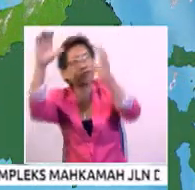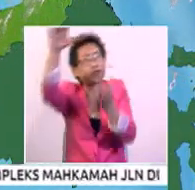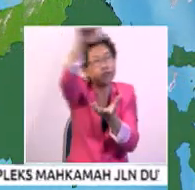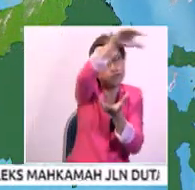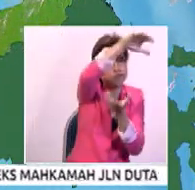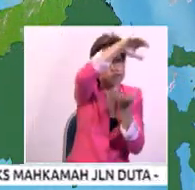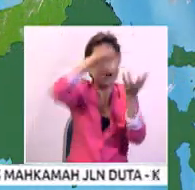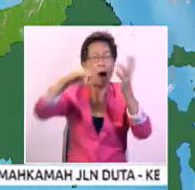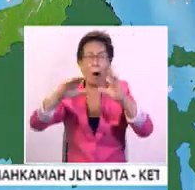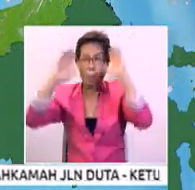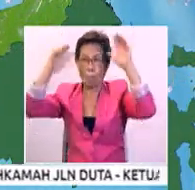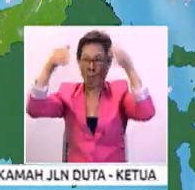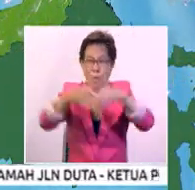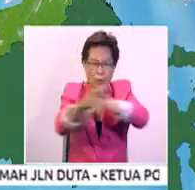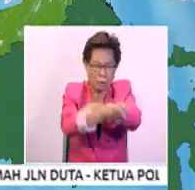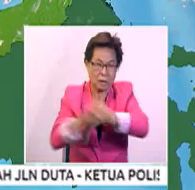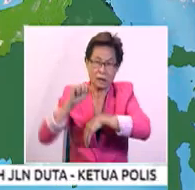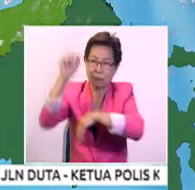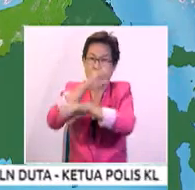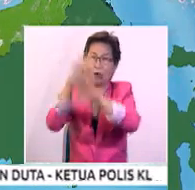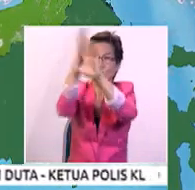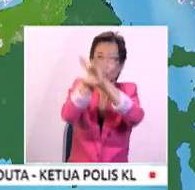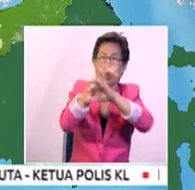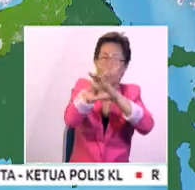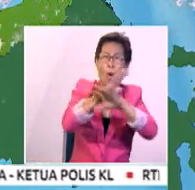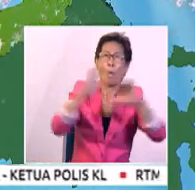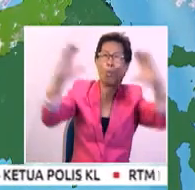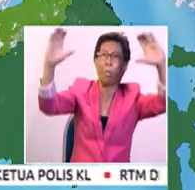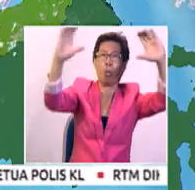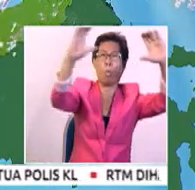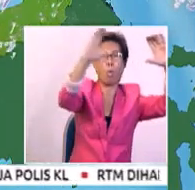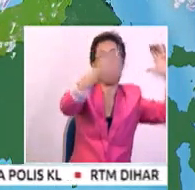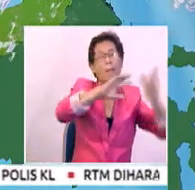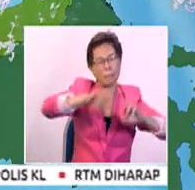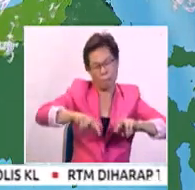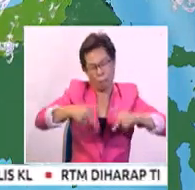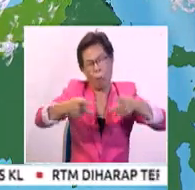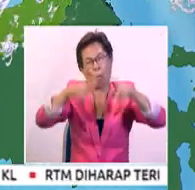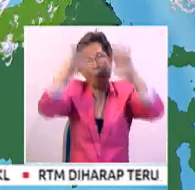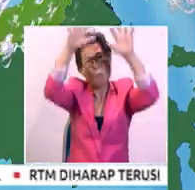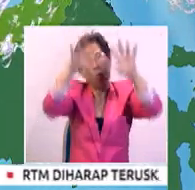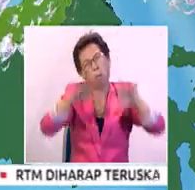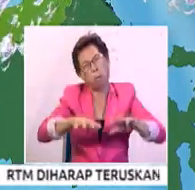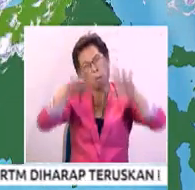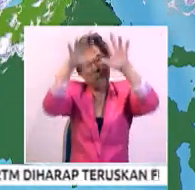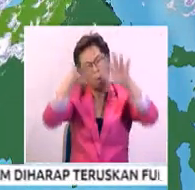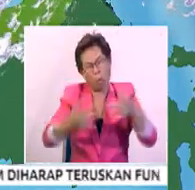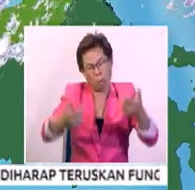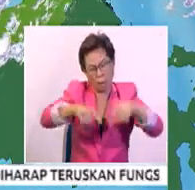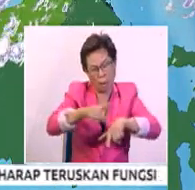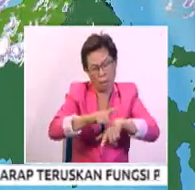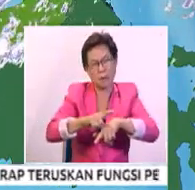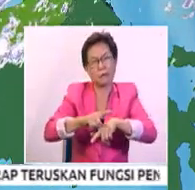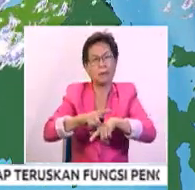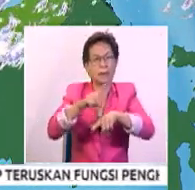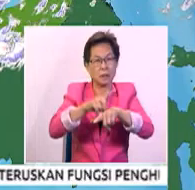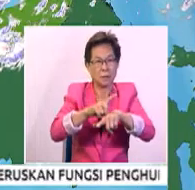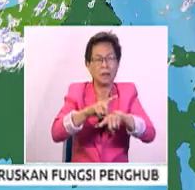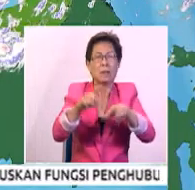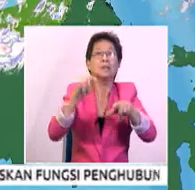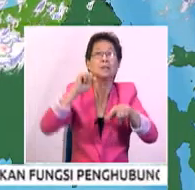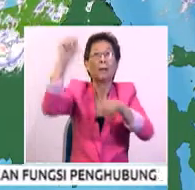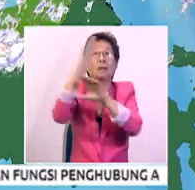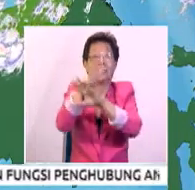di negeri Sabah dan juga Sarawak, dan keadaan ini menyebabkan cuaca lebih lembap berlaku di kawasan